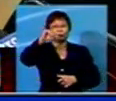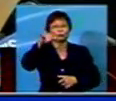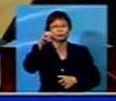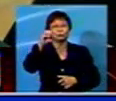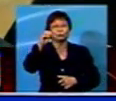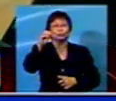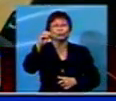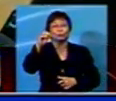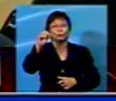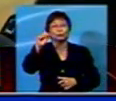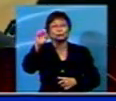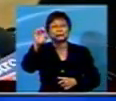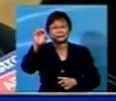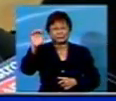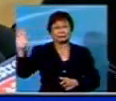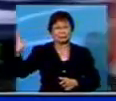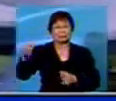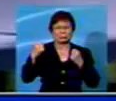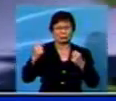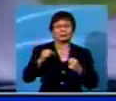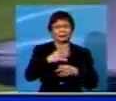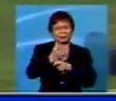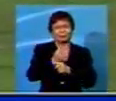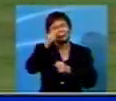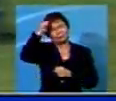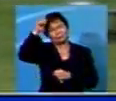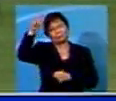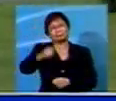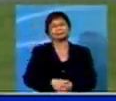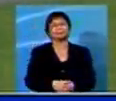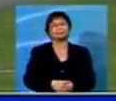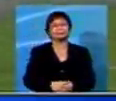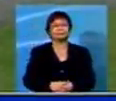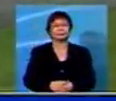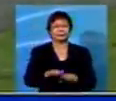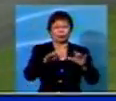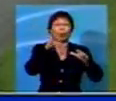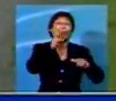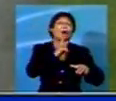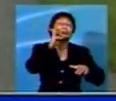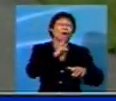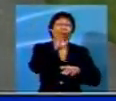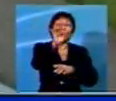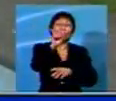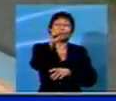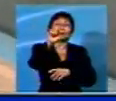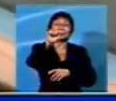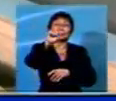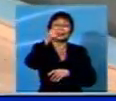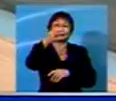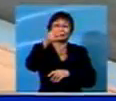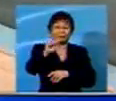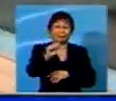kiri saya dapat Kal Alhamdulillah sementara itu dalam kategori wanita Fatihah Mustafa menebus